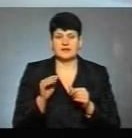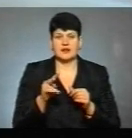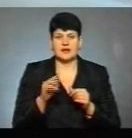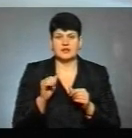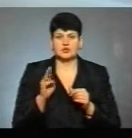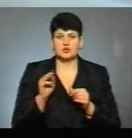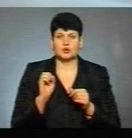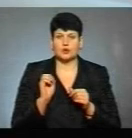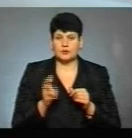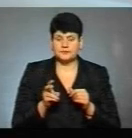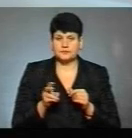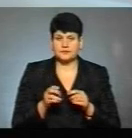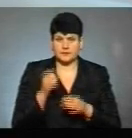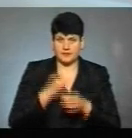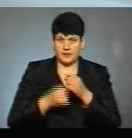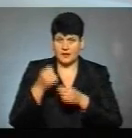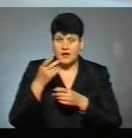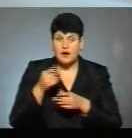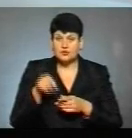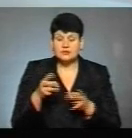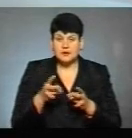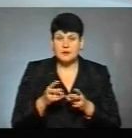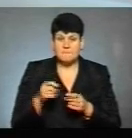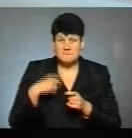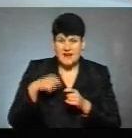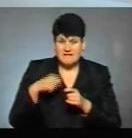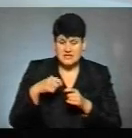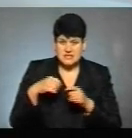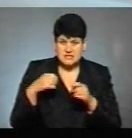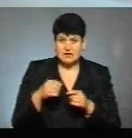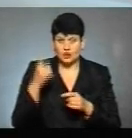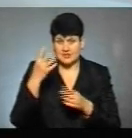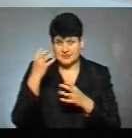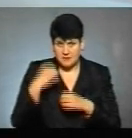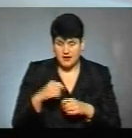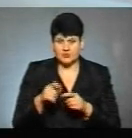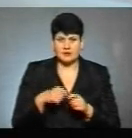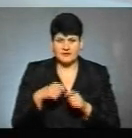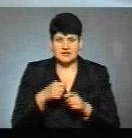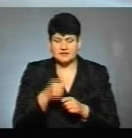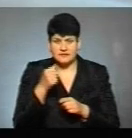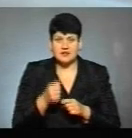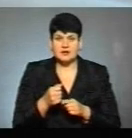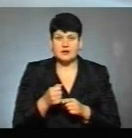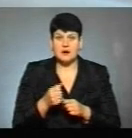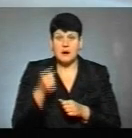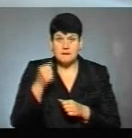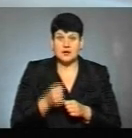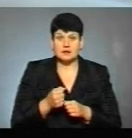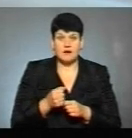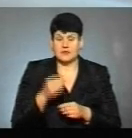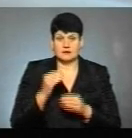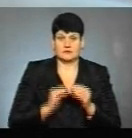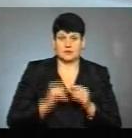флаштах. А тут вже треба було тільки прив'язати, той зняти, а прив'язати свій. Ми за цей, він